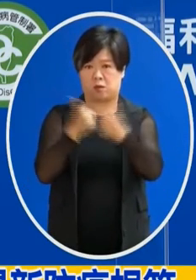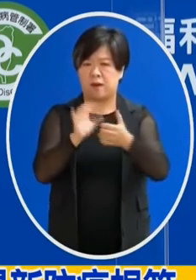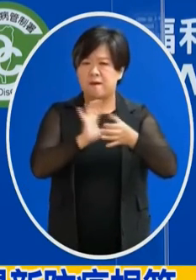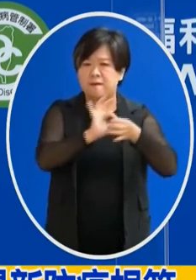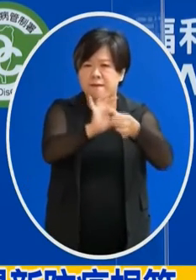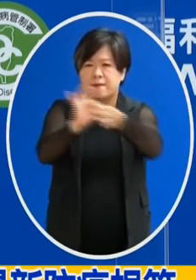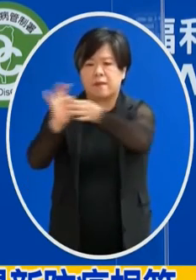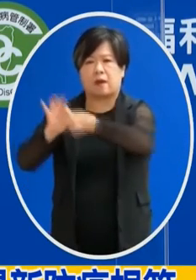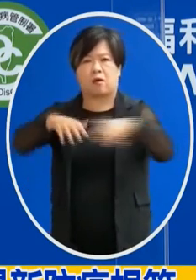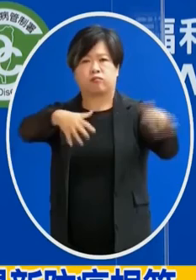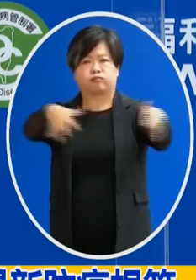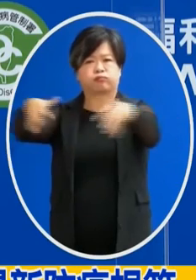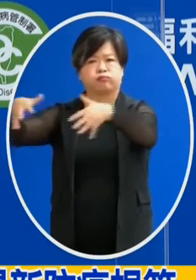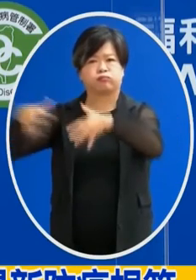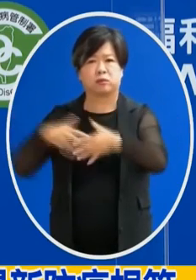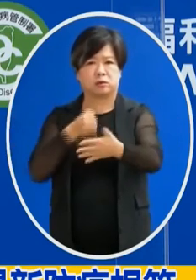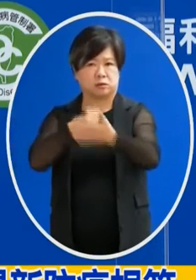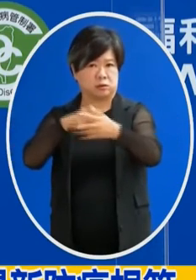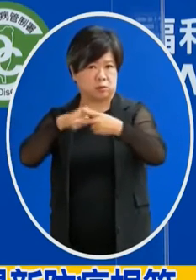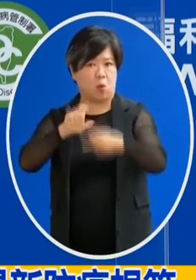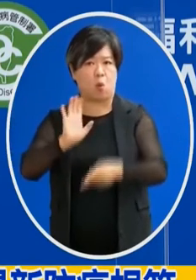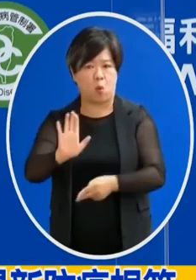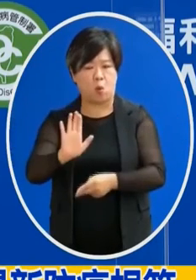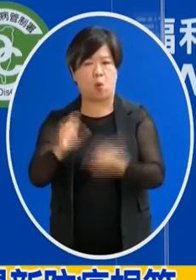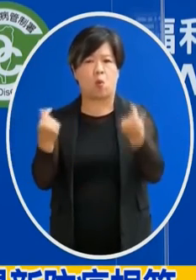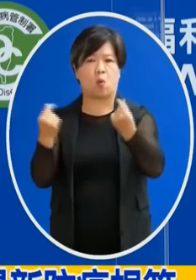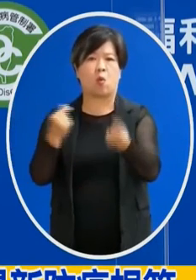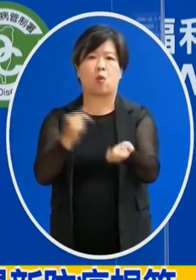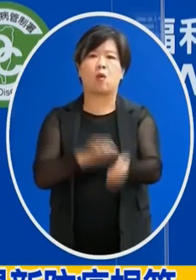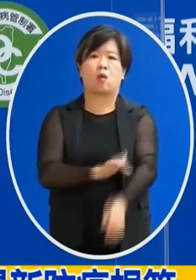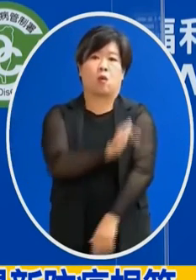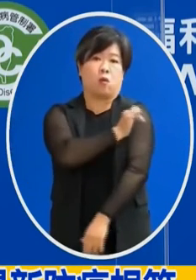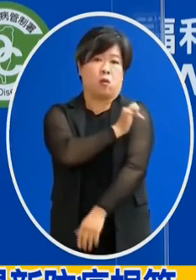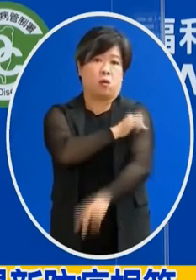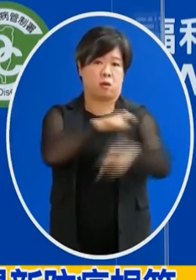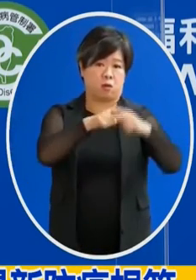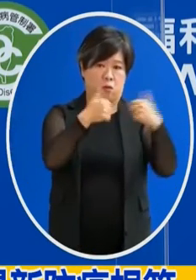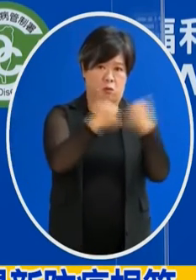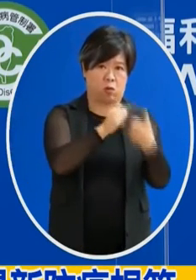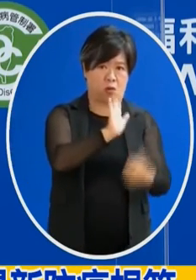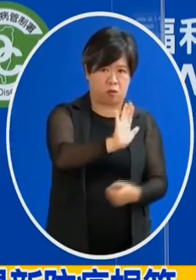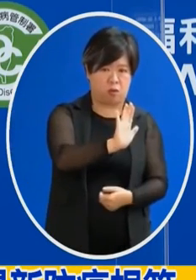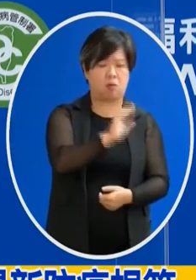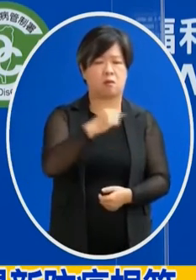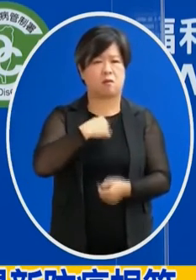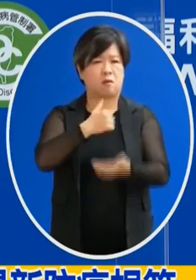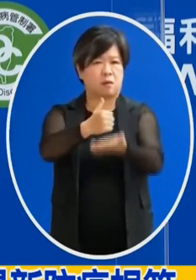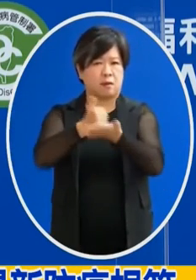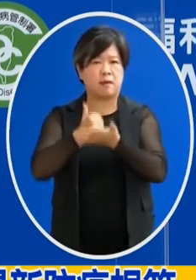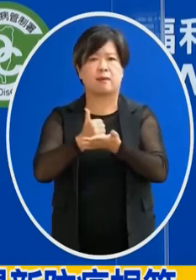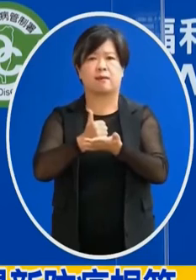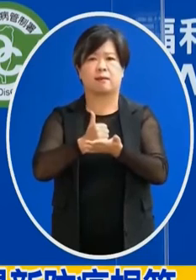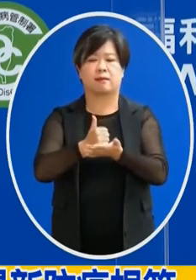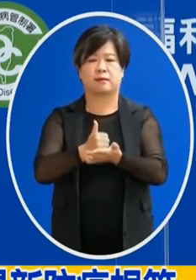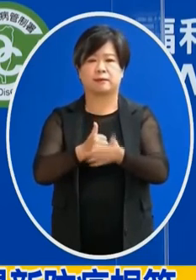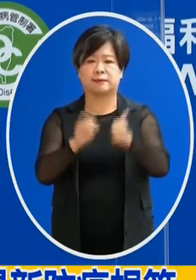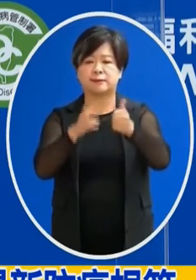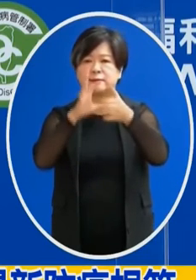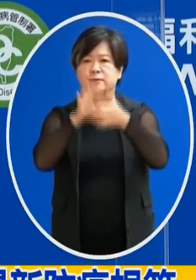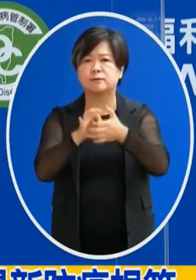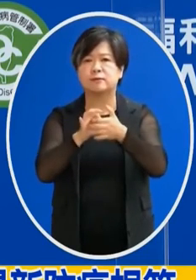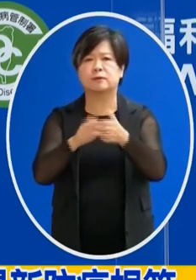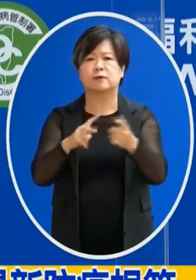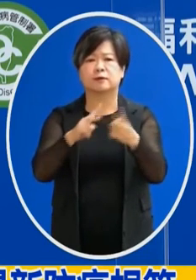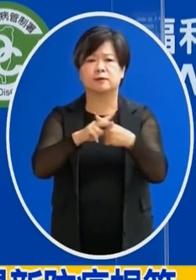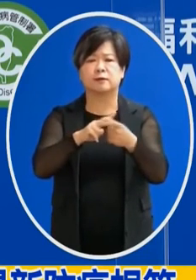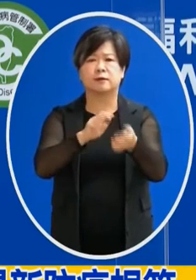开始招募了很多志工的人力，包括护理师工会等等。那我们请动员诊所的基层医